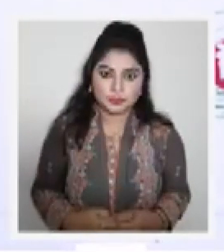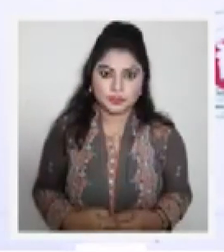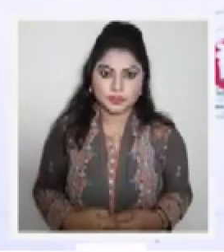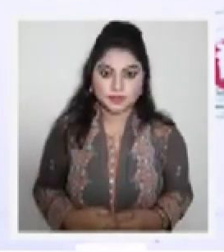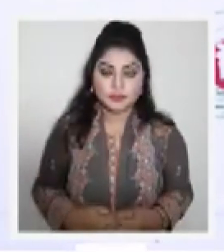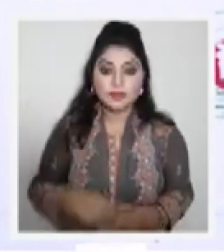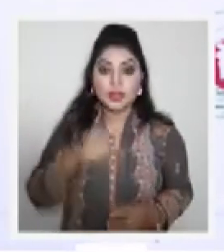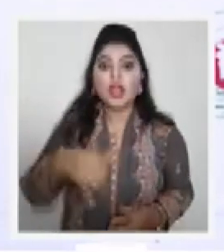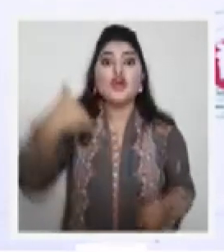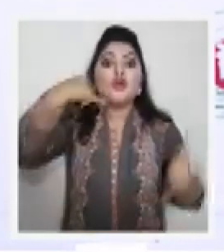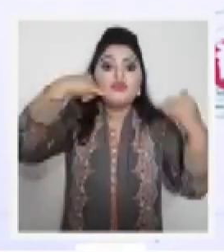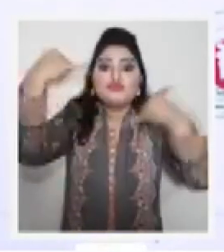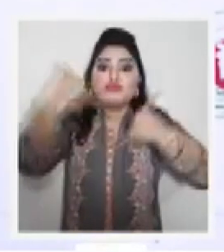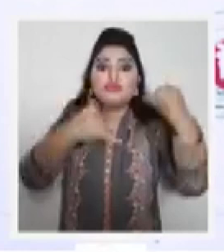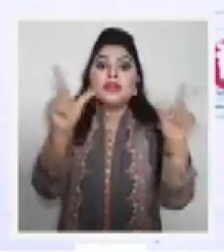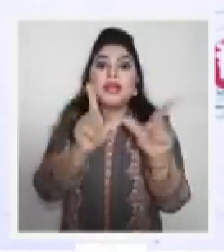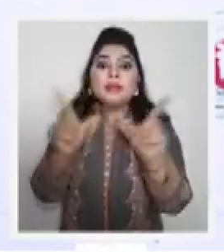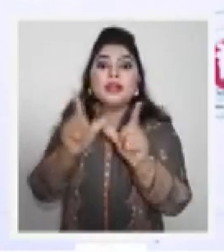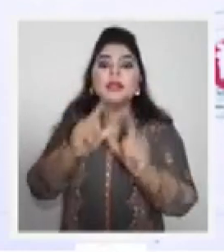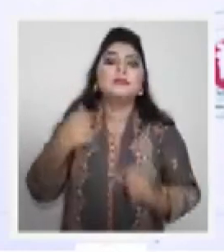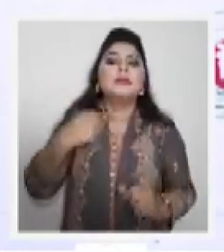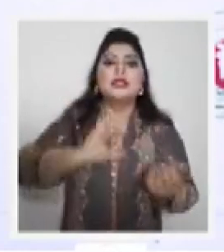1,947টি। সূত্র সাপ্লাই চেইন ম্যানেজমেন্ট পোর্টাল।